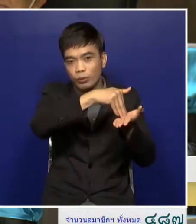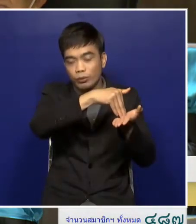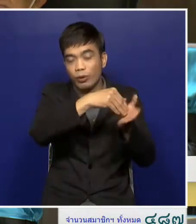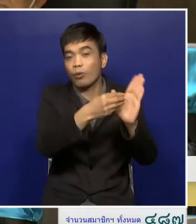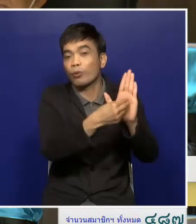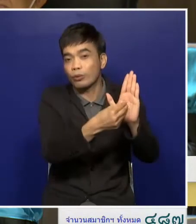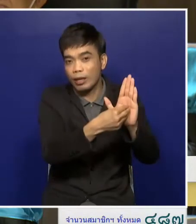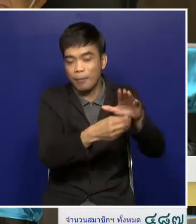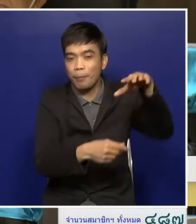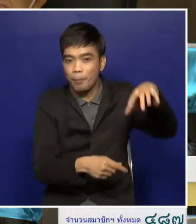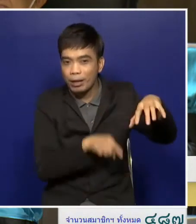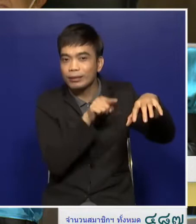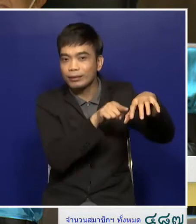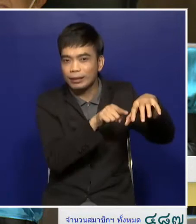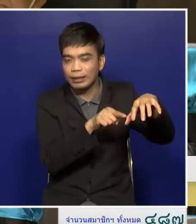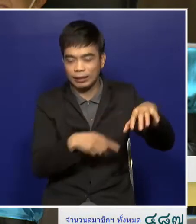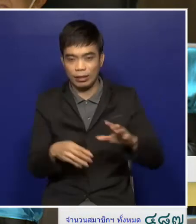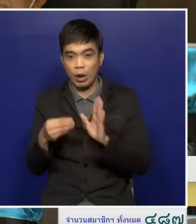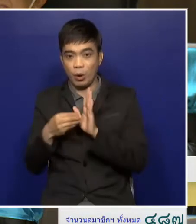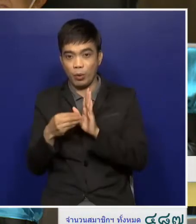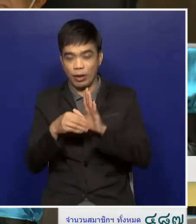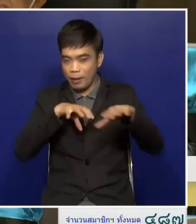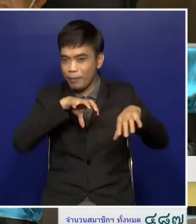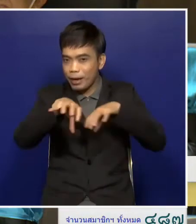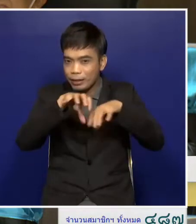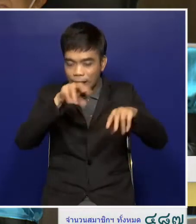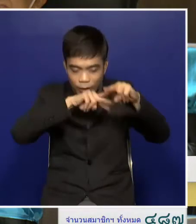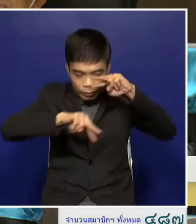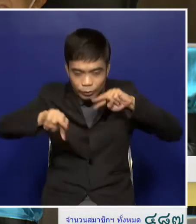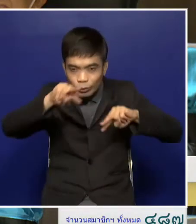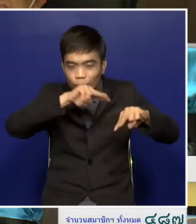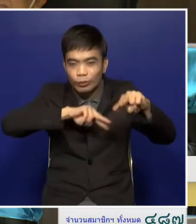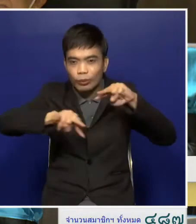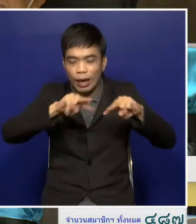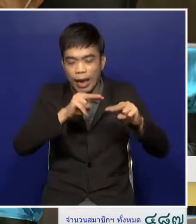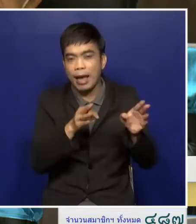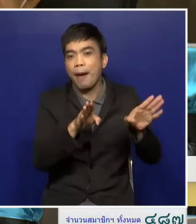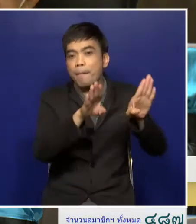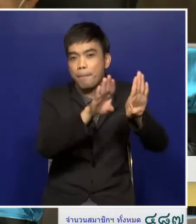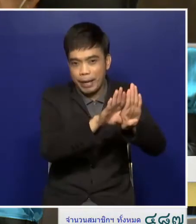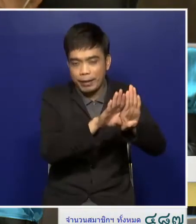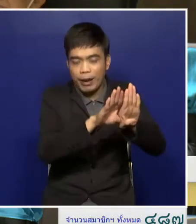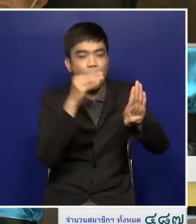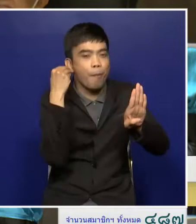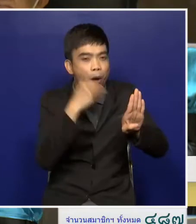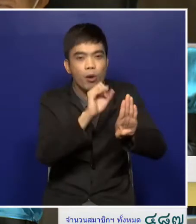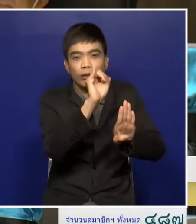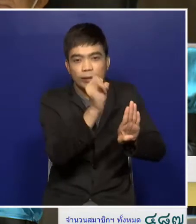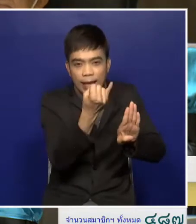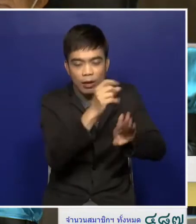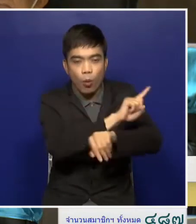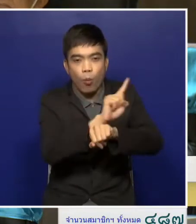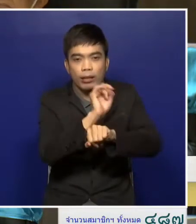ครในการบริหารจัดการศูนย์เยาวชนนะครับส่วนใหญ่แล้วมักจะปิดในวันจันทร์นะครับแล้วก็ห